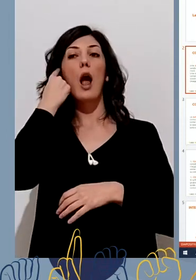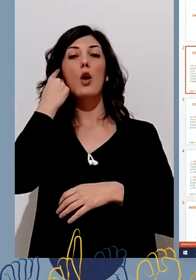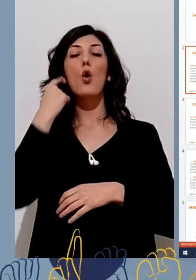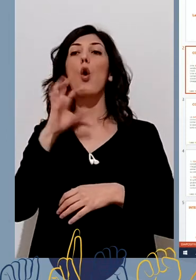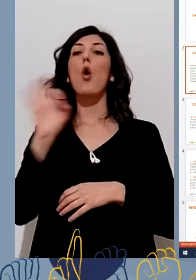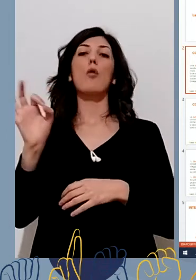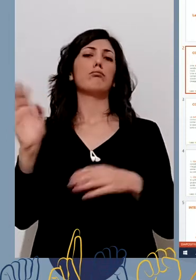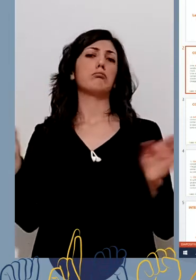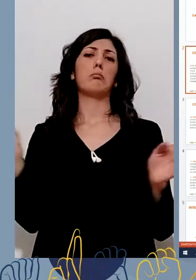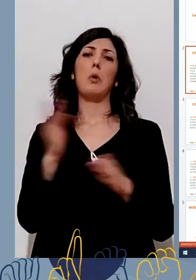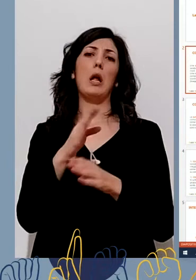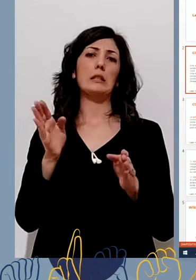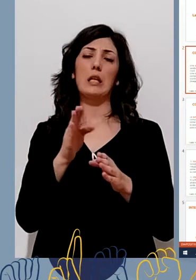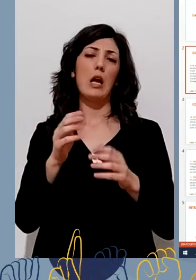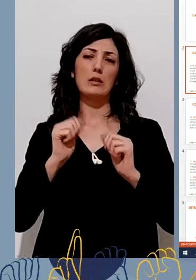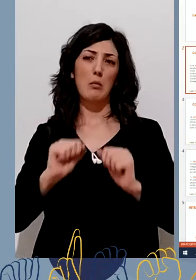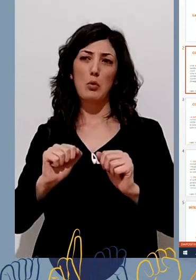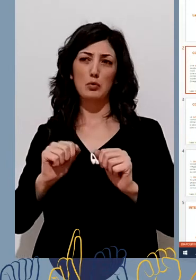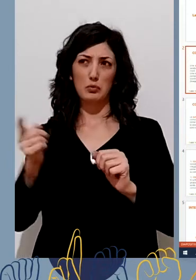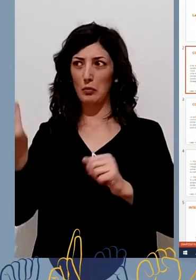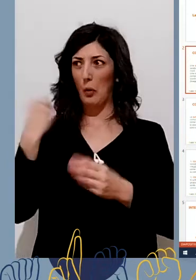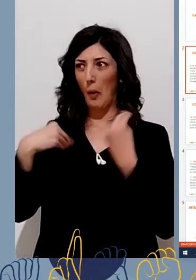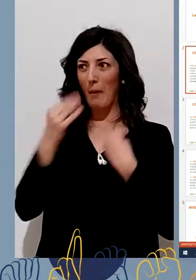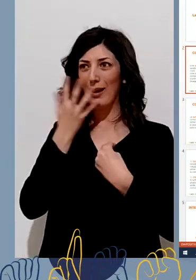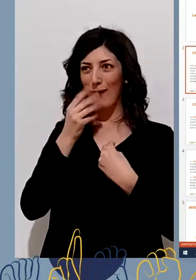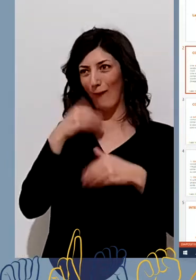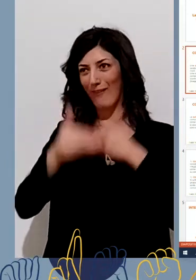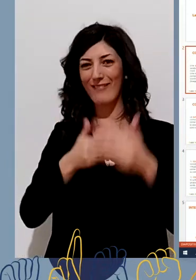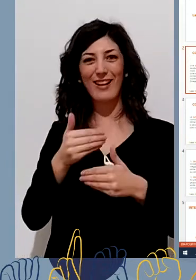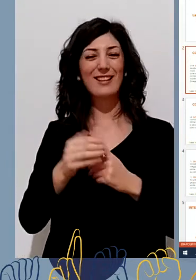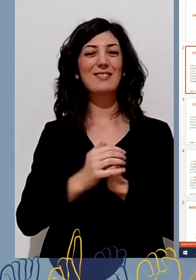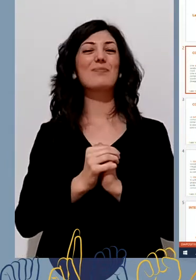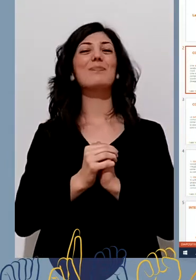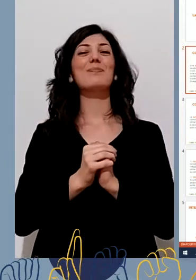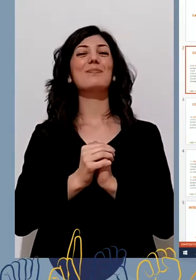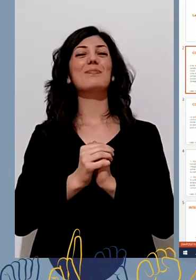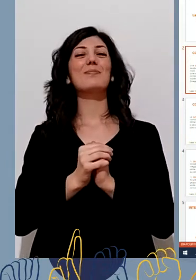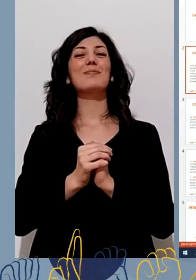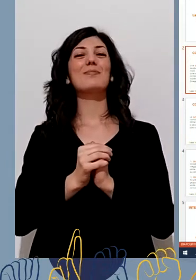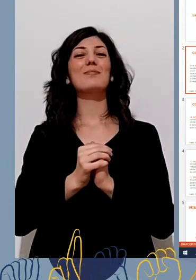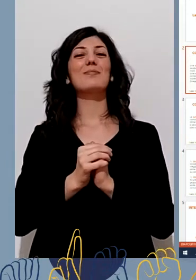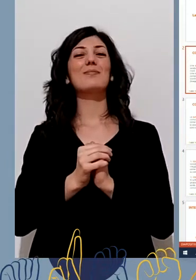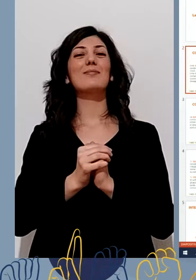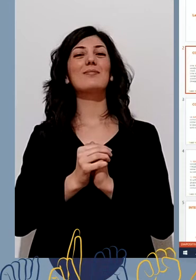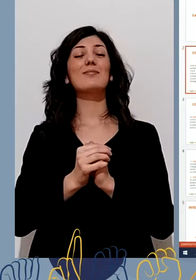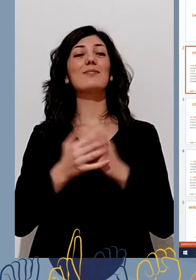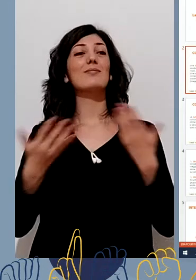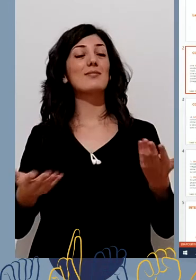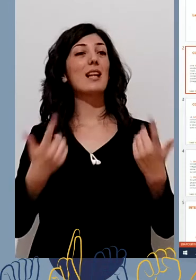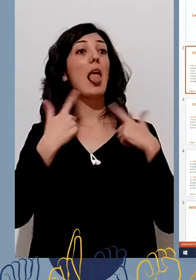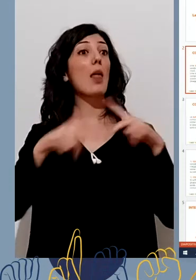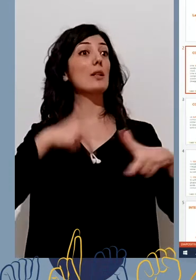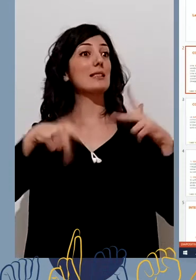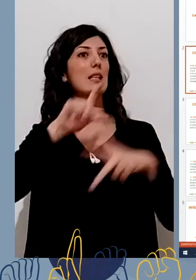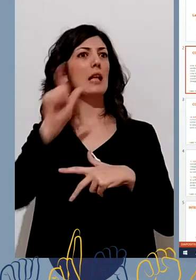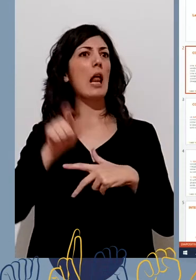Vabbè, ti lascio a te qualche altra domanda. Certo, sì, grazie mille. E quindi, diciamo, come si struttura quindi la lingua dei segni italiana? Allora, la lingua dei segni